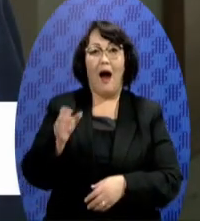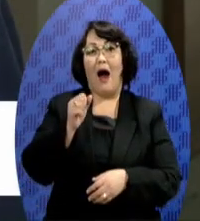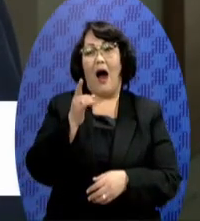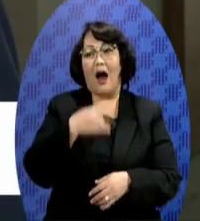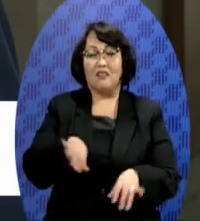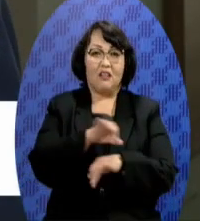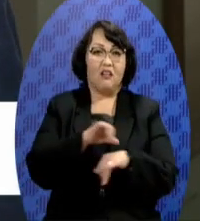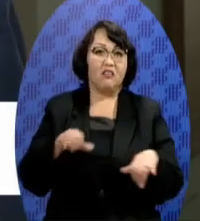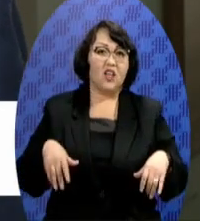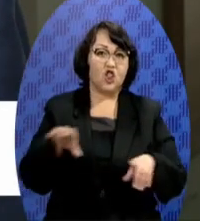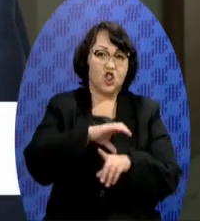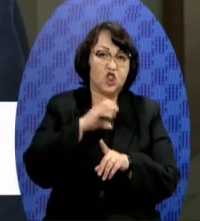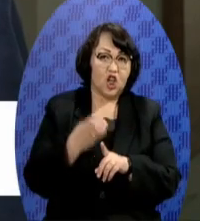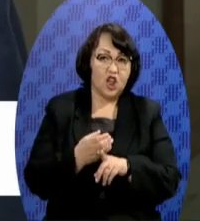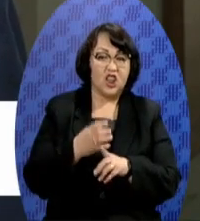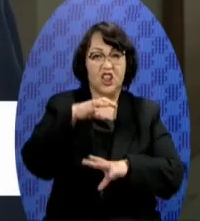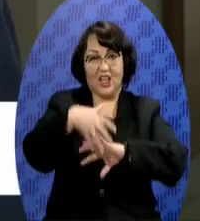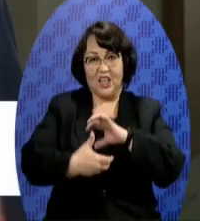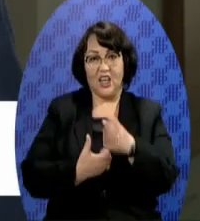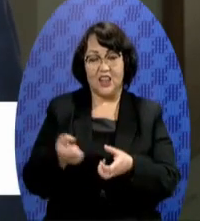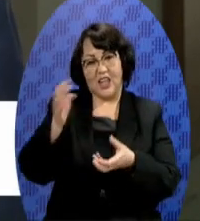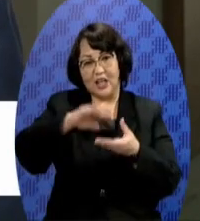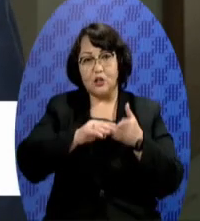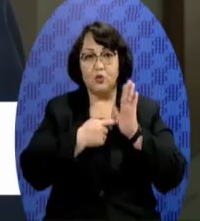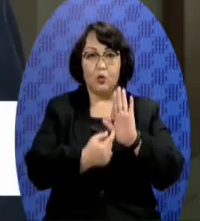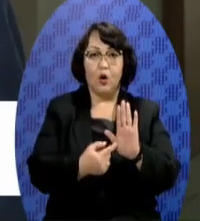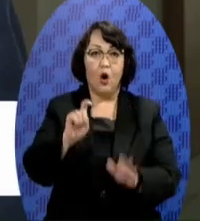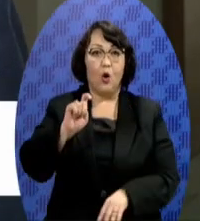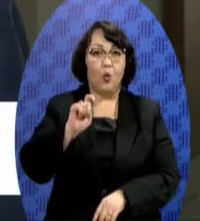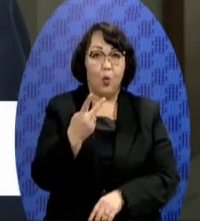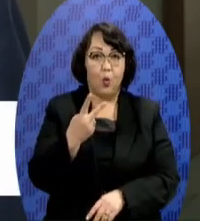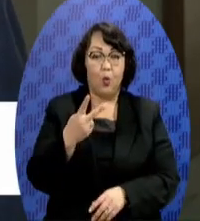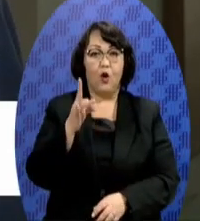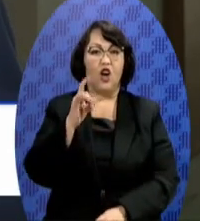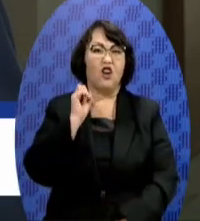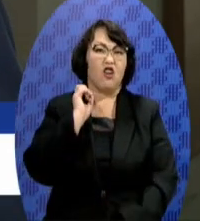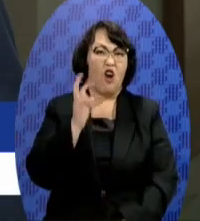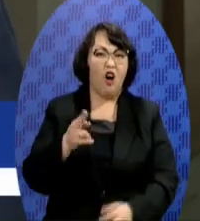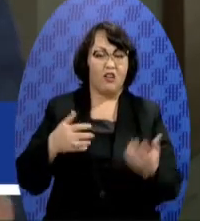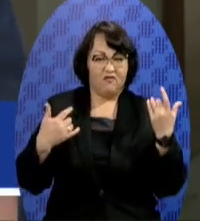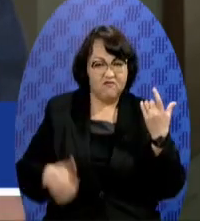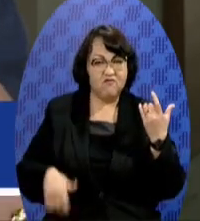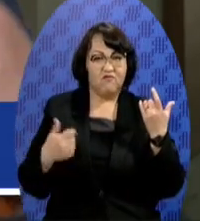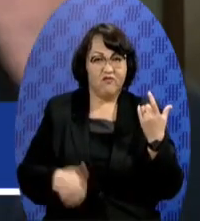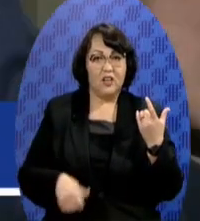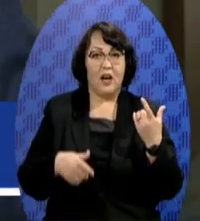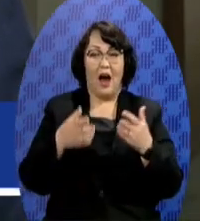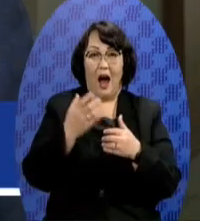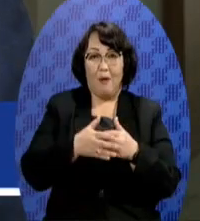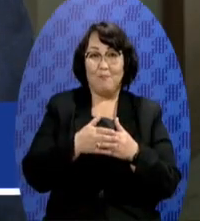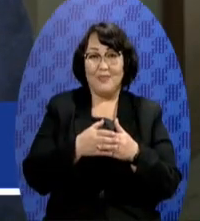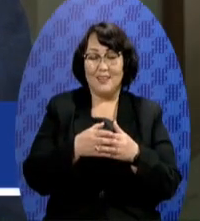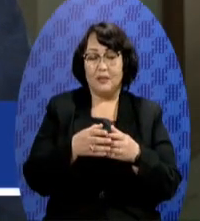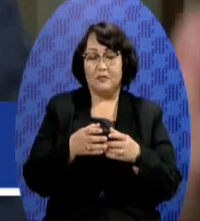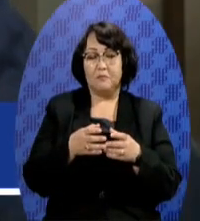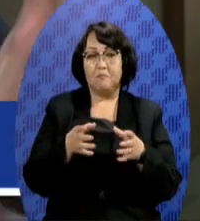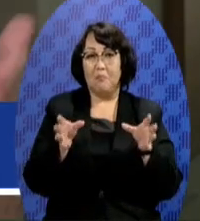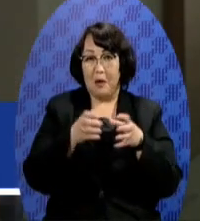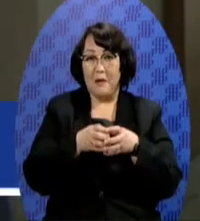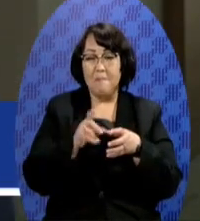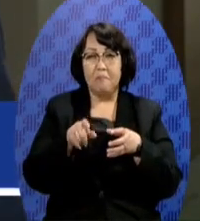одоо таниулаа явж байгаа хүү хамтлаг гэж. Энэ бол бидний одоо бас нэг ийм жишээ. Энэ бол хэдийгээр төвхөн хамтлаг олон нийтэд танигдж байгаа